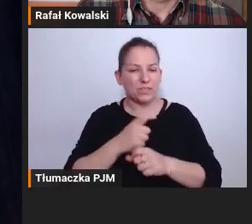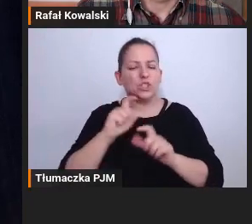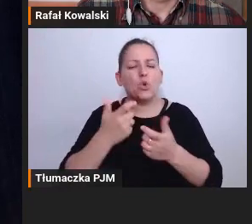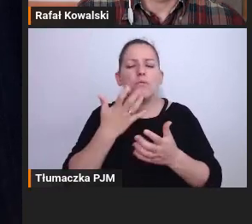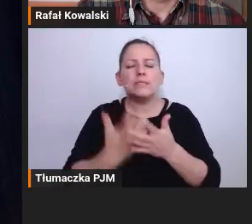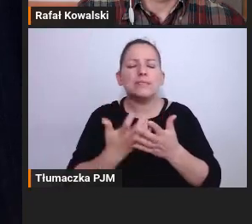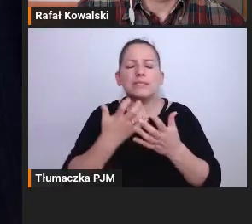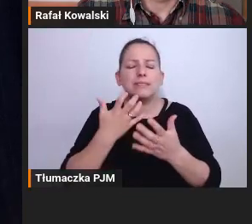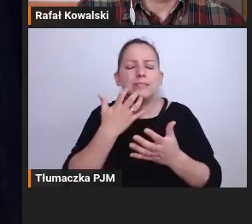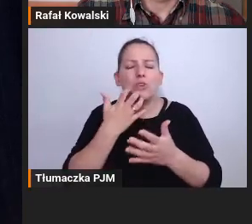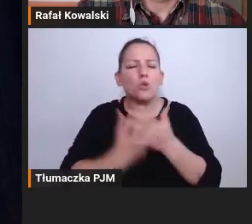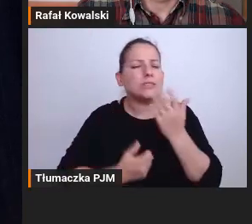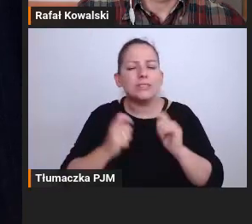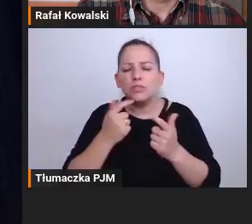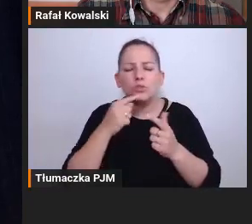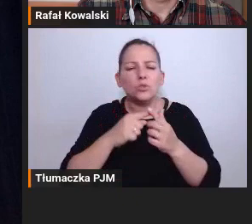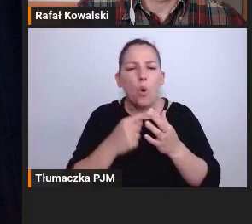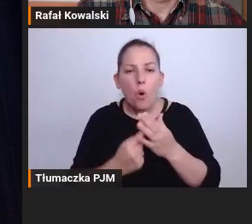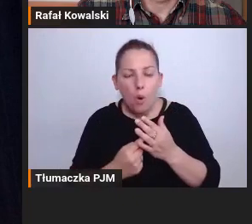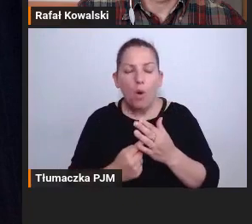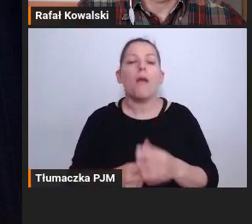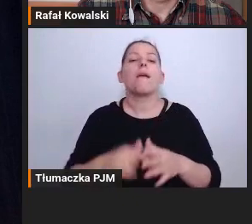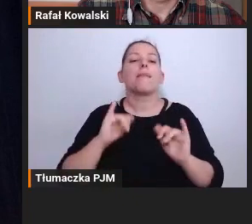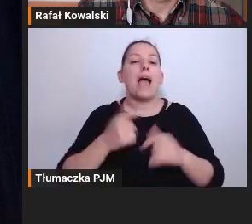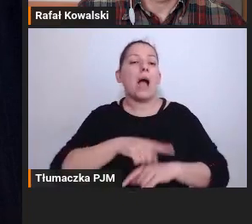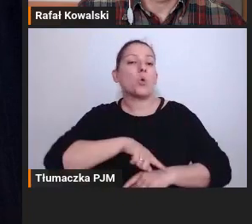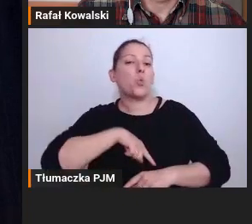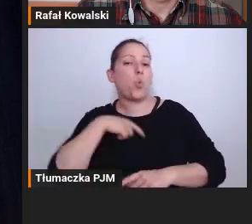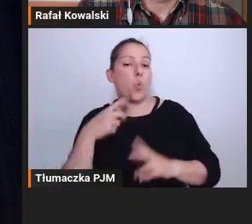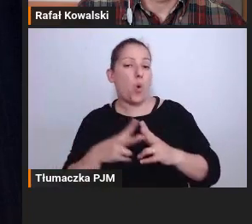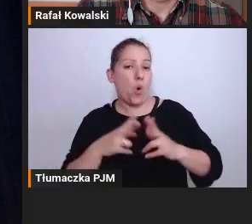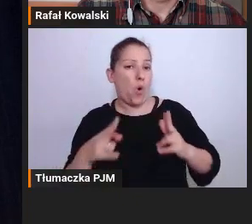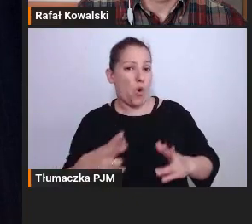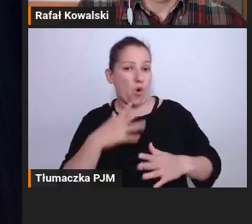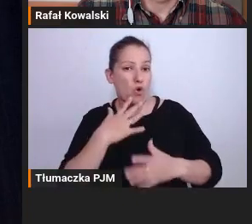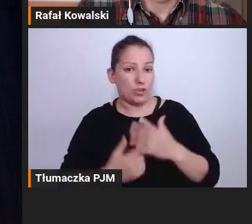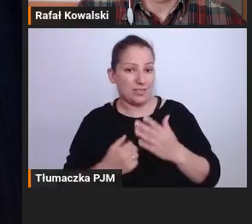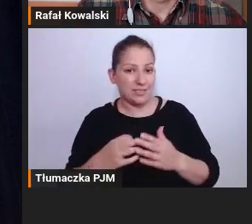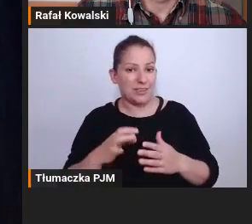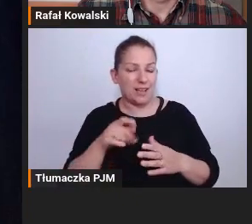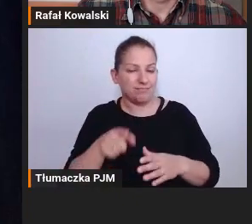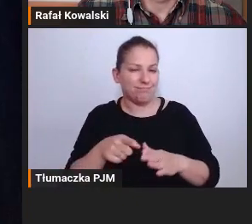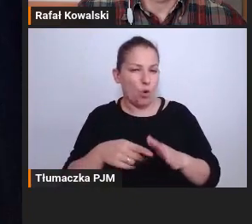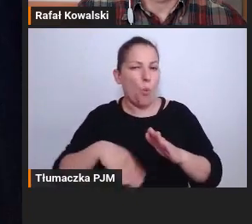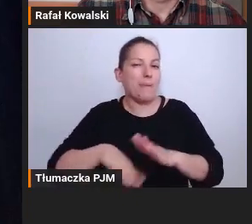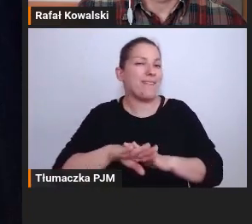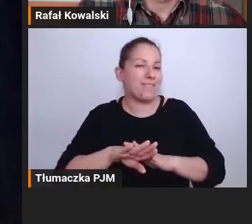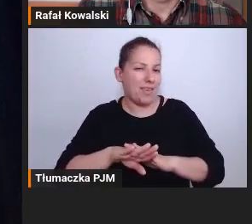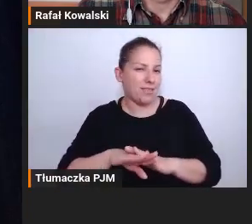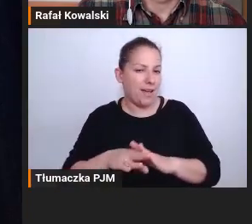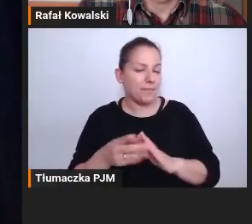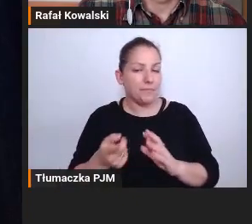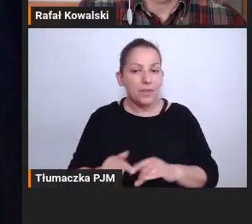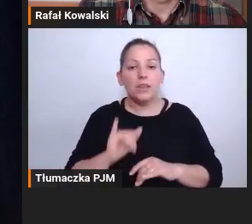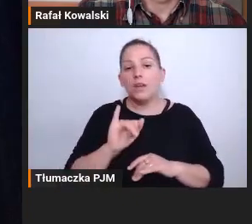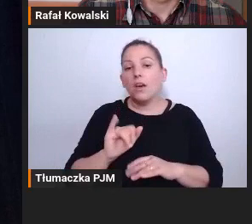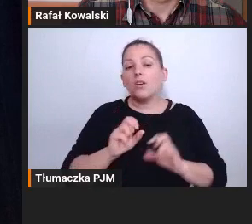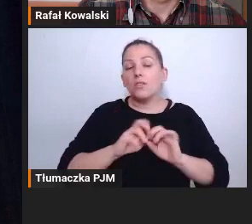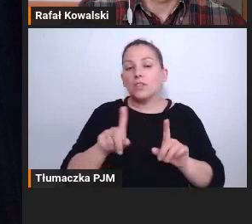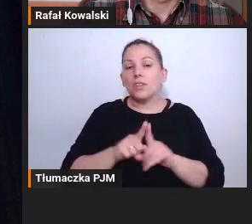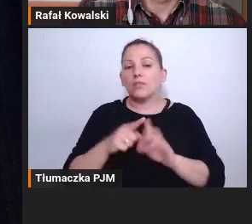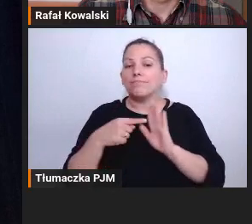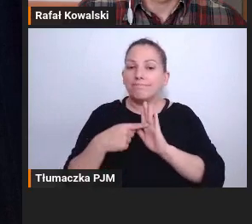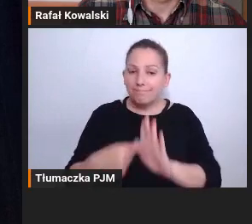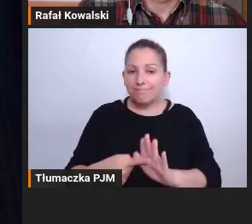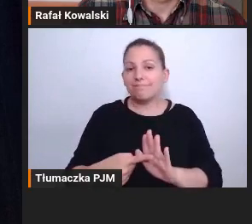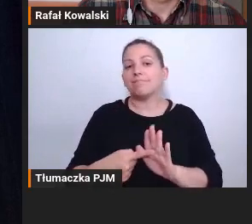skorzystać, jak długo będziemy chcieli korzystać z tych naszych uprawnień. No i oczywiście musimy wykazać,